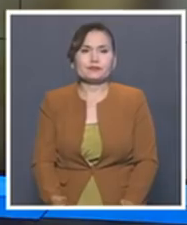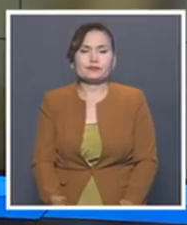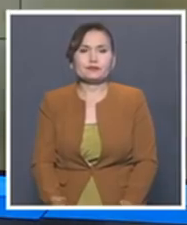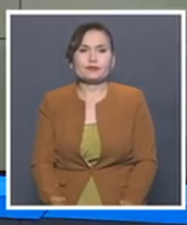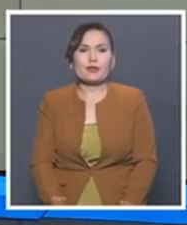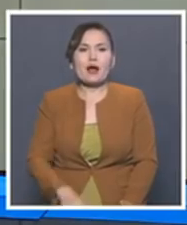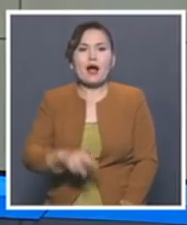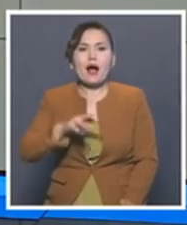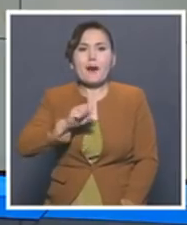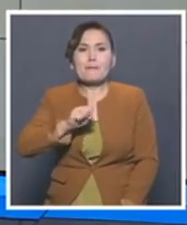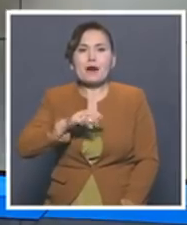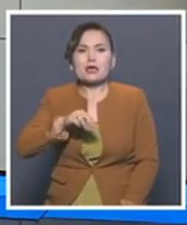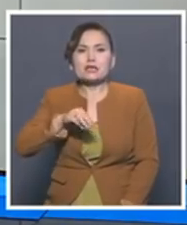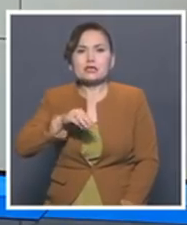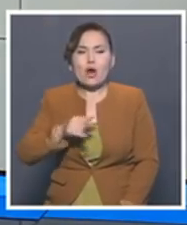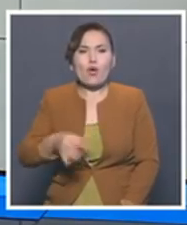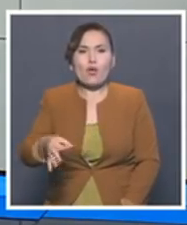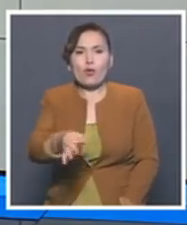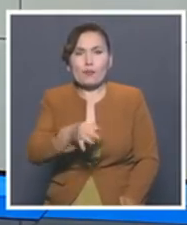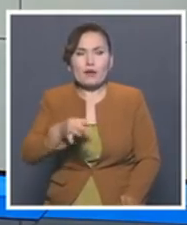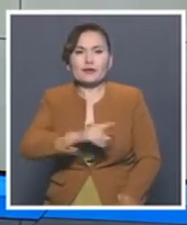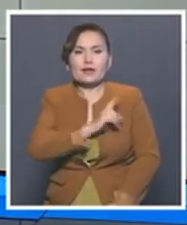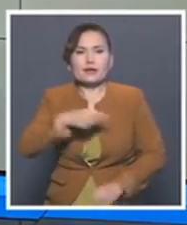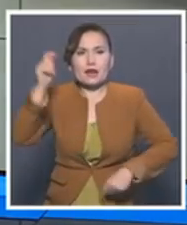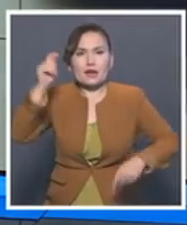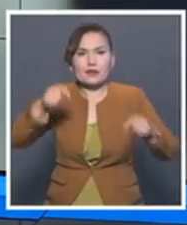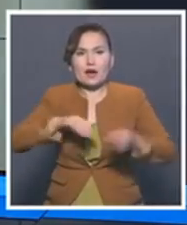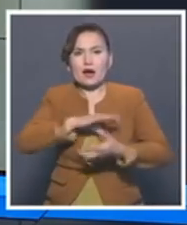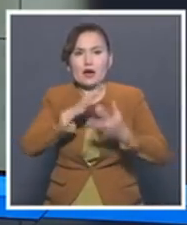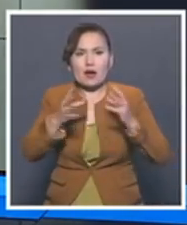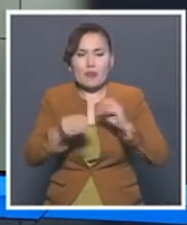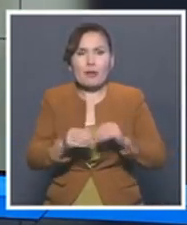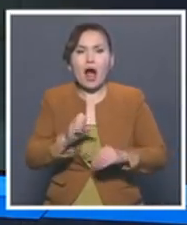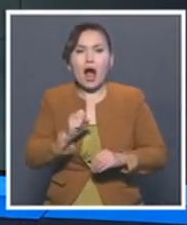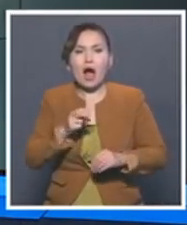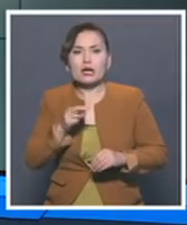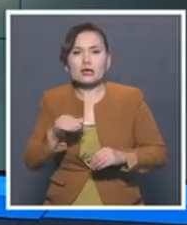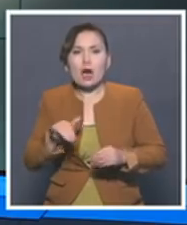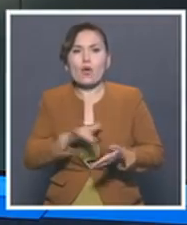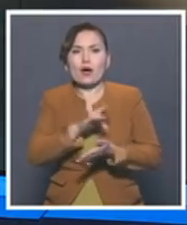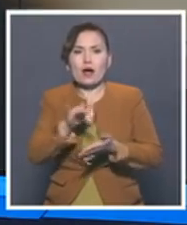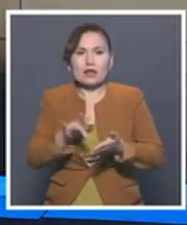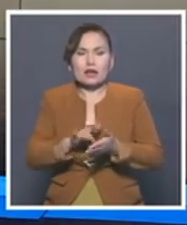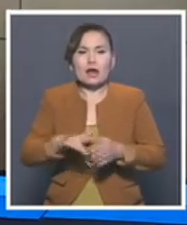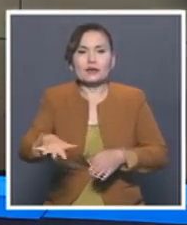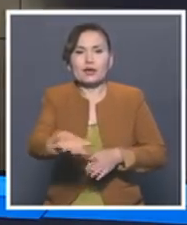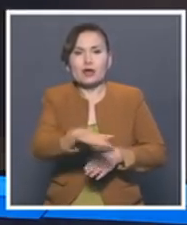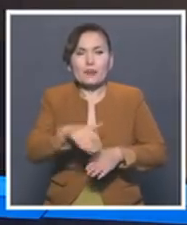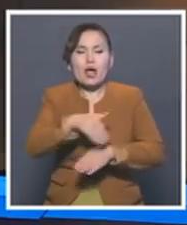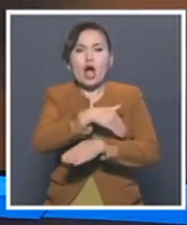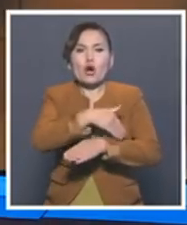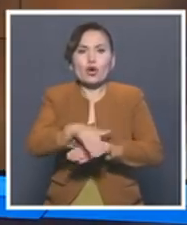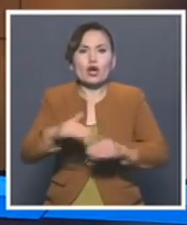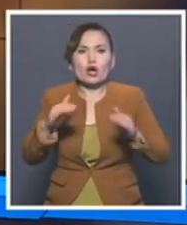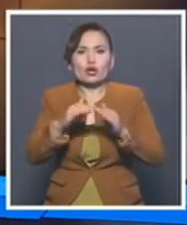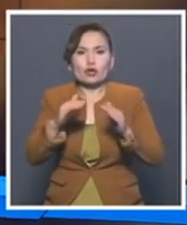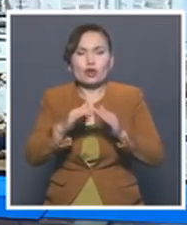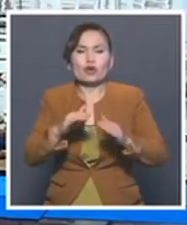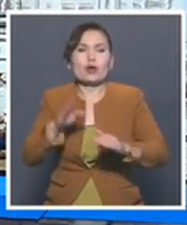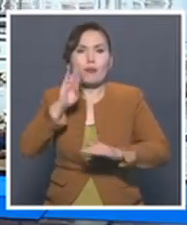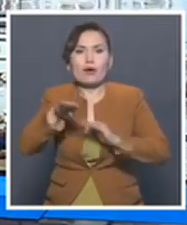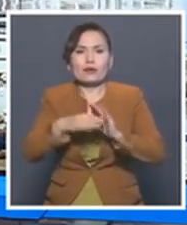Енді толығырақ, Маңғыстауда толасы жауған жауын шашының салдарынан Ақтау қаласы мен Мұнайлы ауданында көшелер мен тұрғын үйлерді су